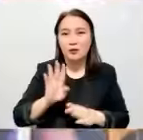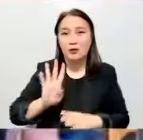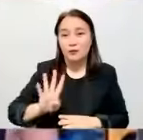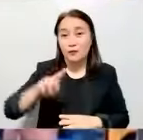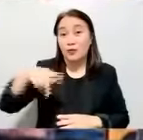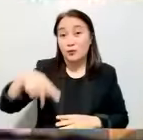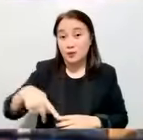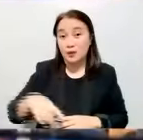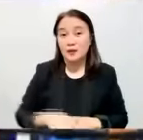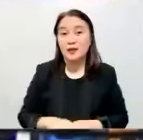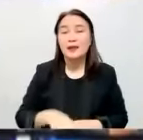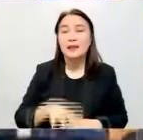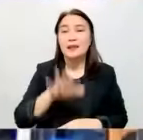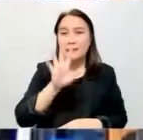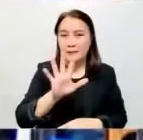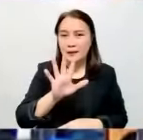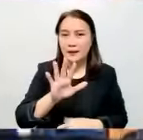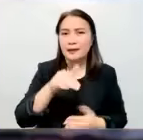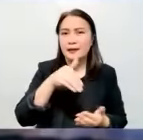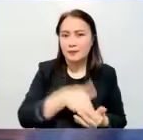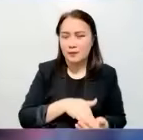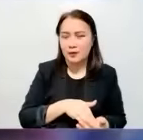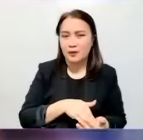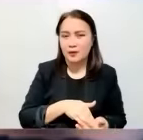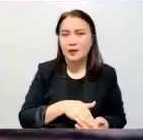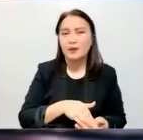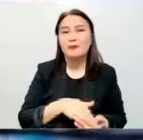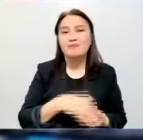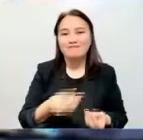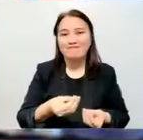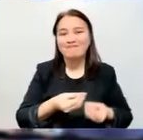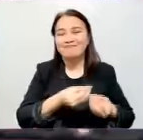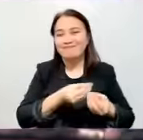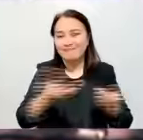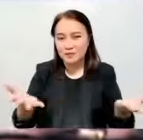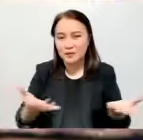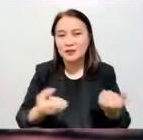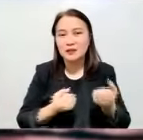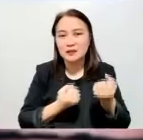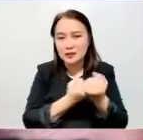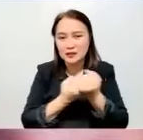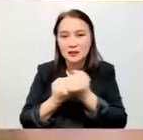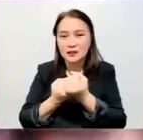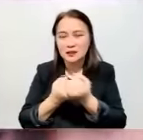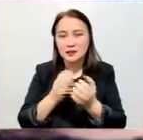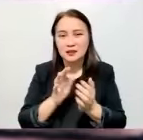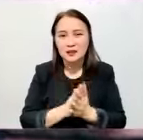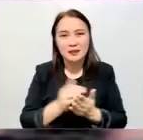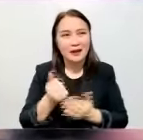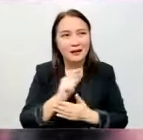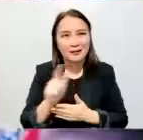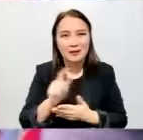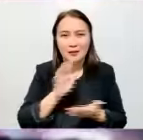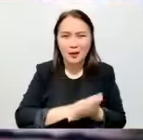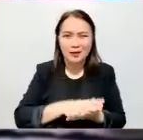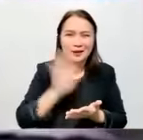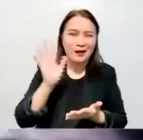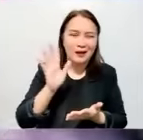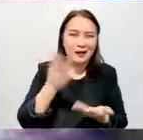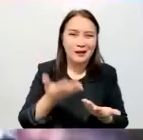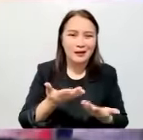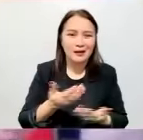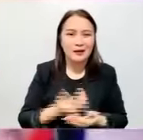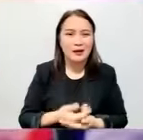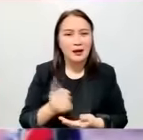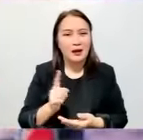5,000 piso po yan na one-time big time, panlaban dapat sa epekto ng pagtaas ng presyo ng mga bilihin. Ang mga beneficiary dapat ito,